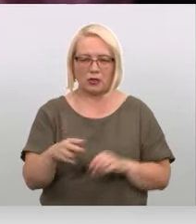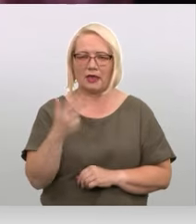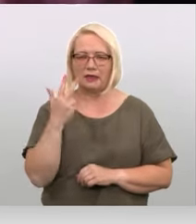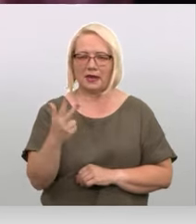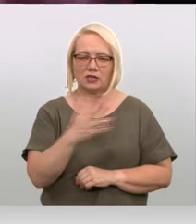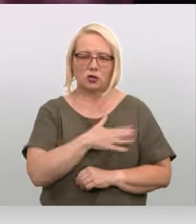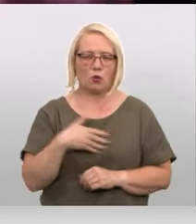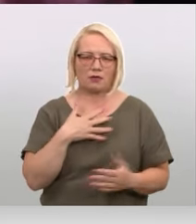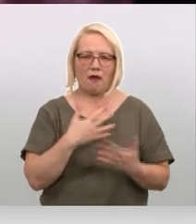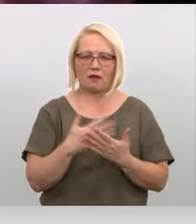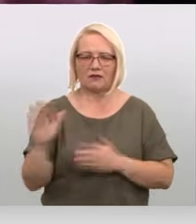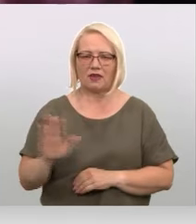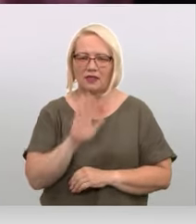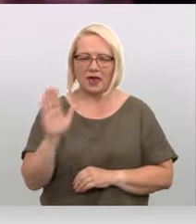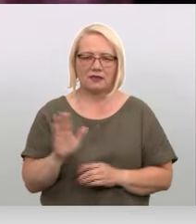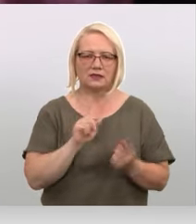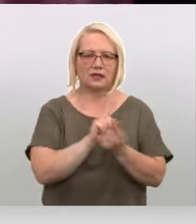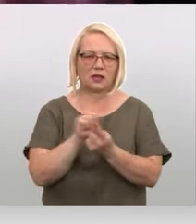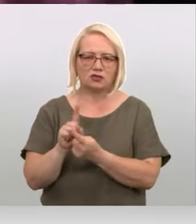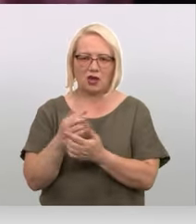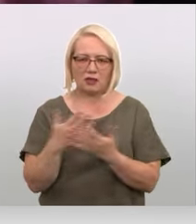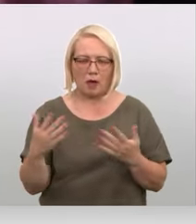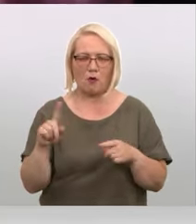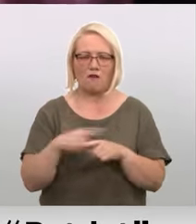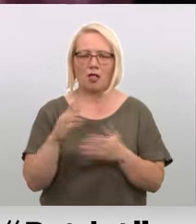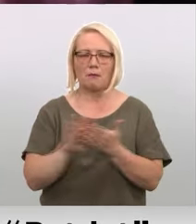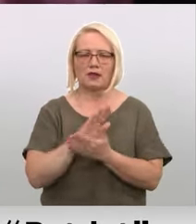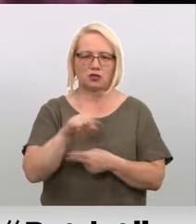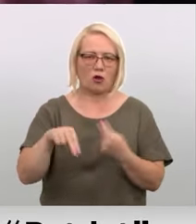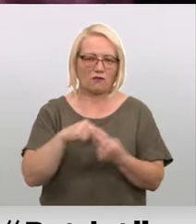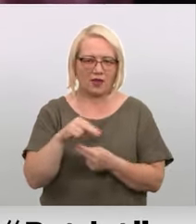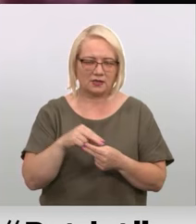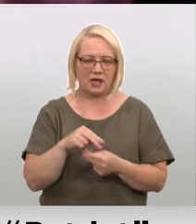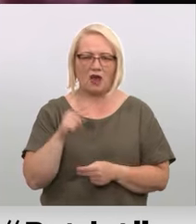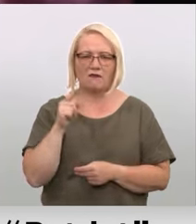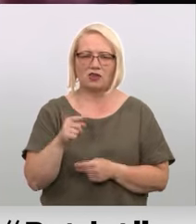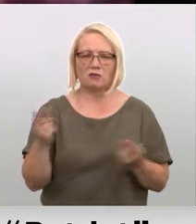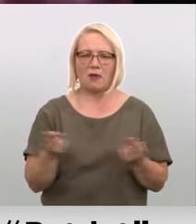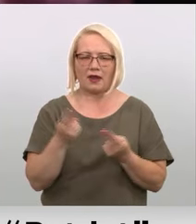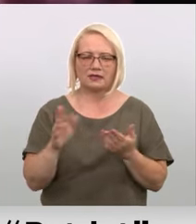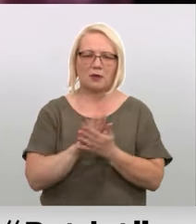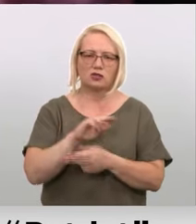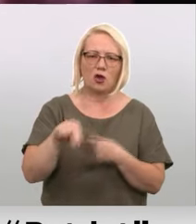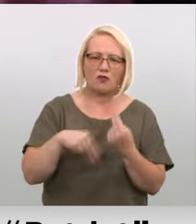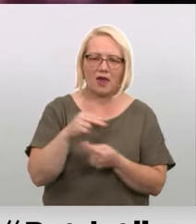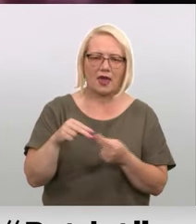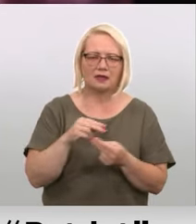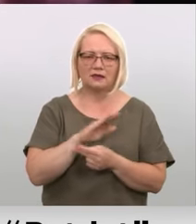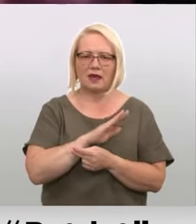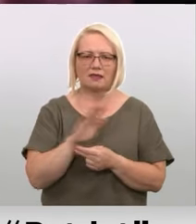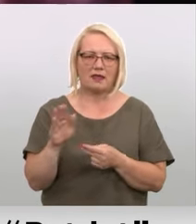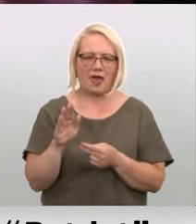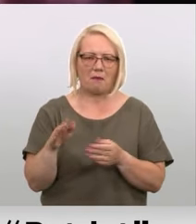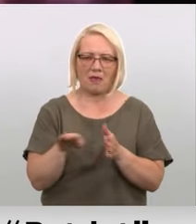ar tikšanām, samitā un beigās vēl būs preses konferences. Un viņš nemēdz dot preses konferences tāda, kāda būs